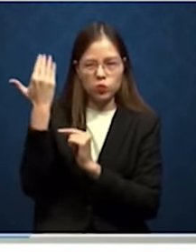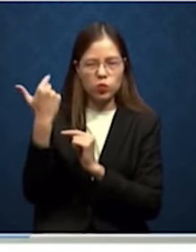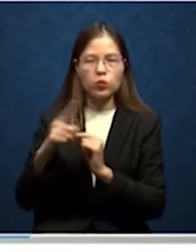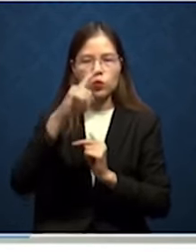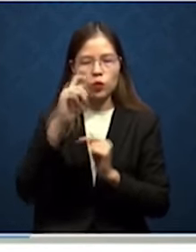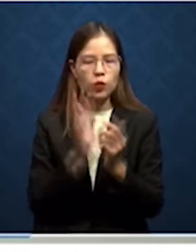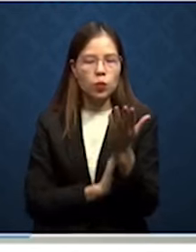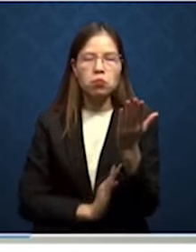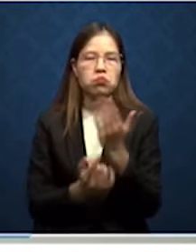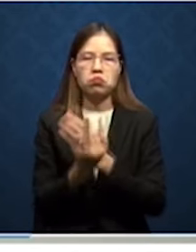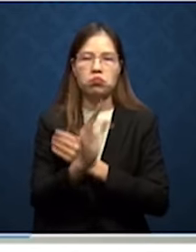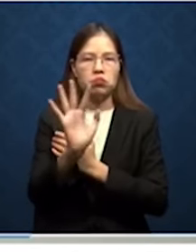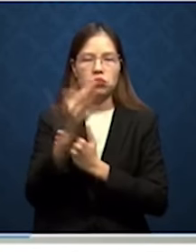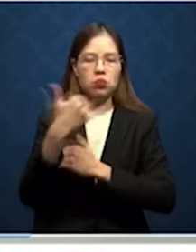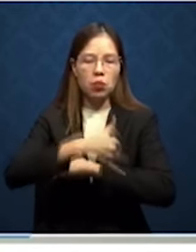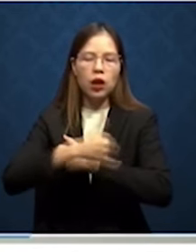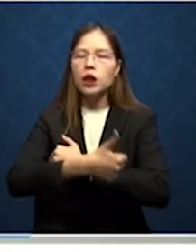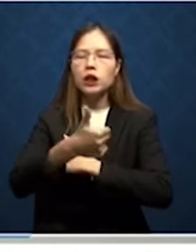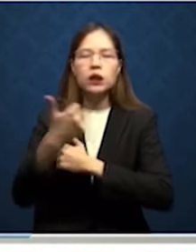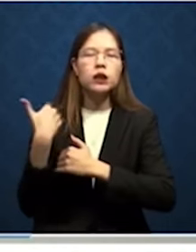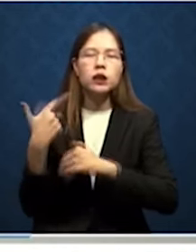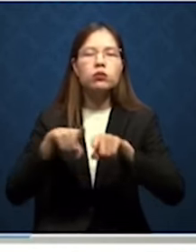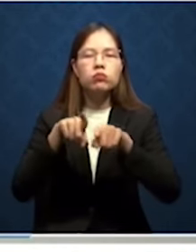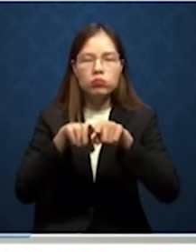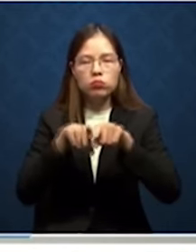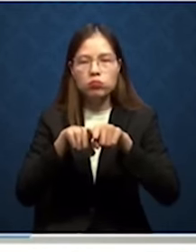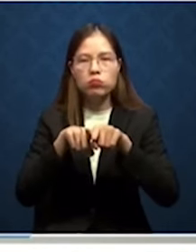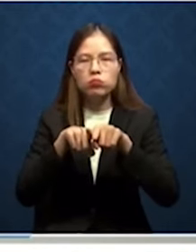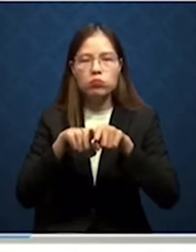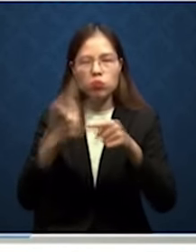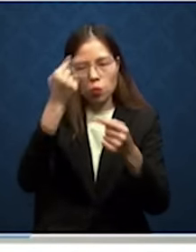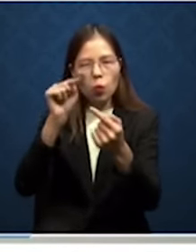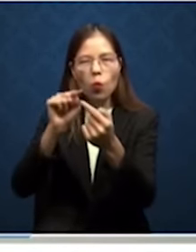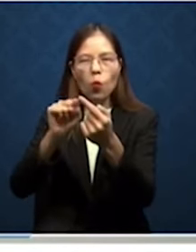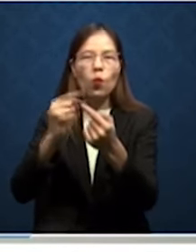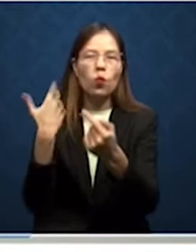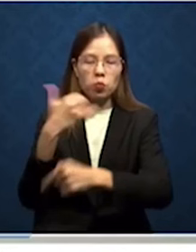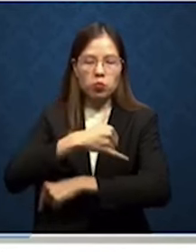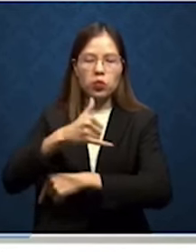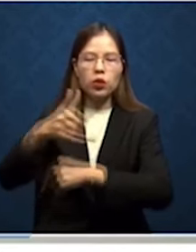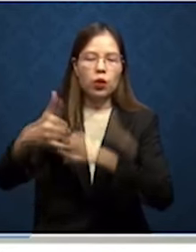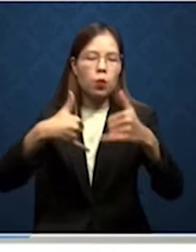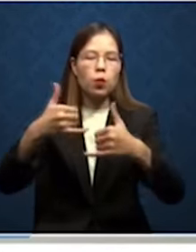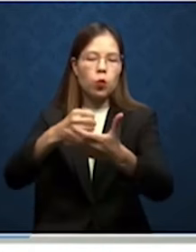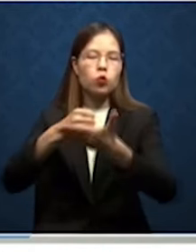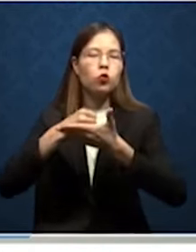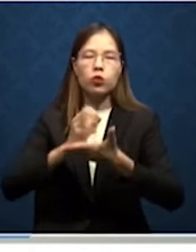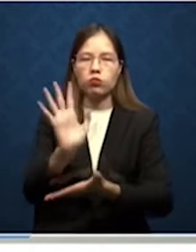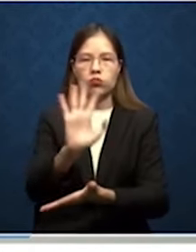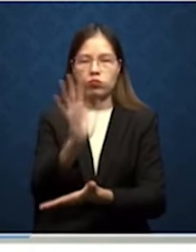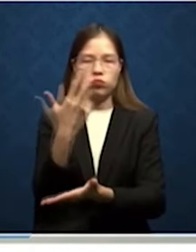ไทยแต่ประเทศอื่นก็เป็นเพราะนั้นเราจะไปหวังว่าใครมาช่วยเราไม่ได้เราคนไทย